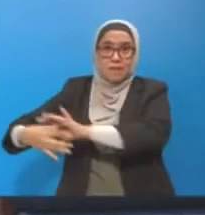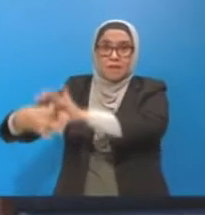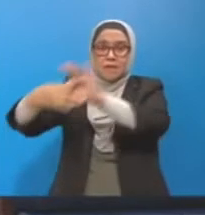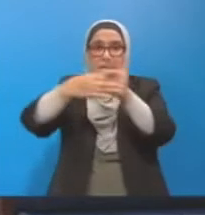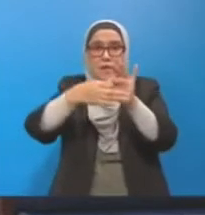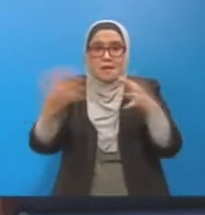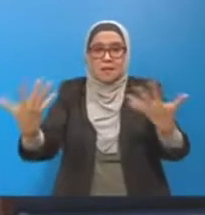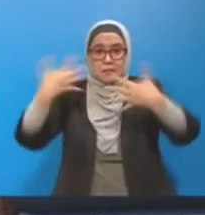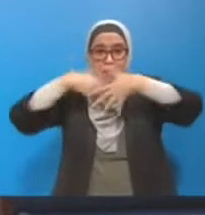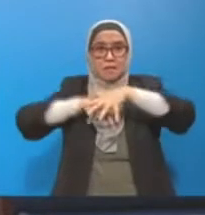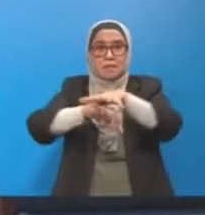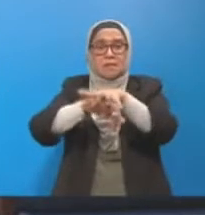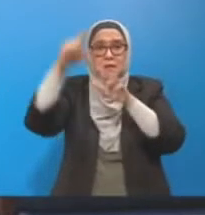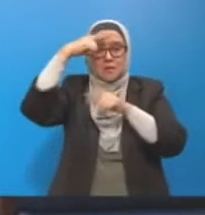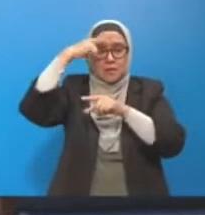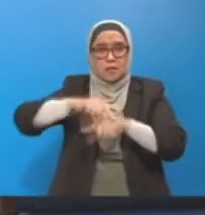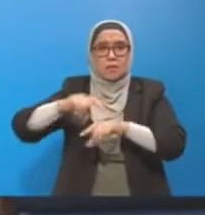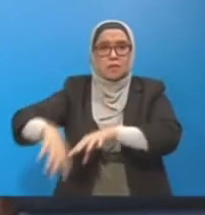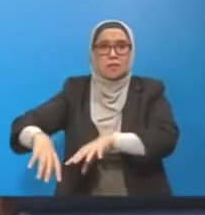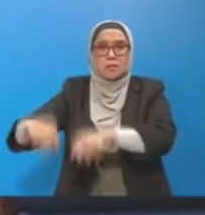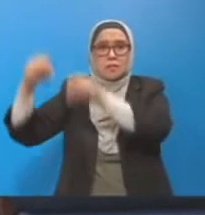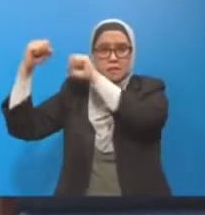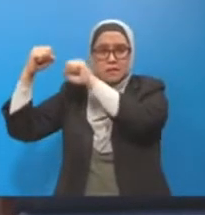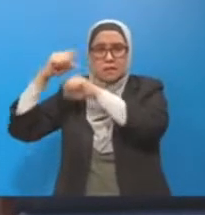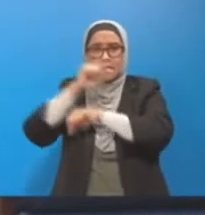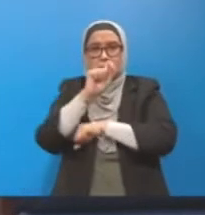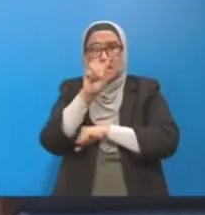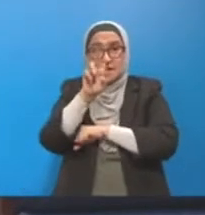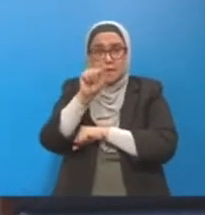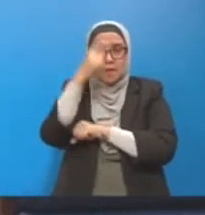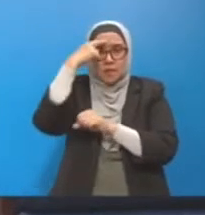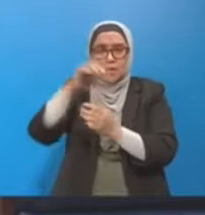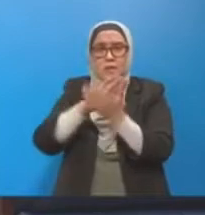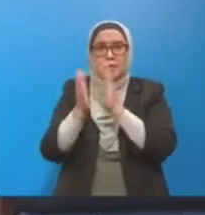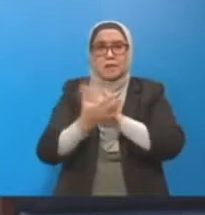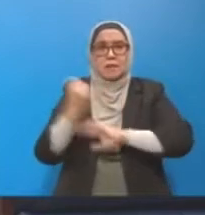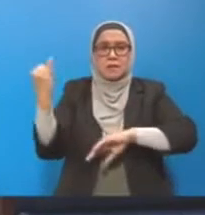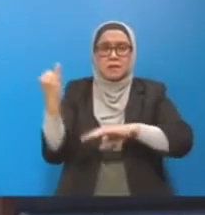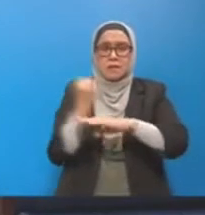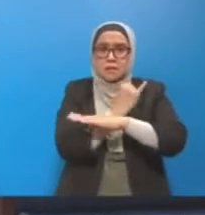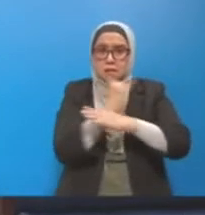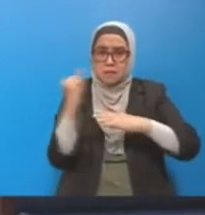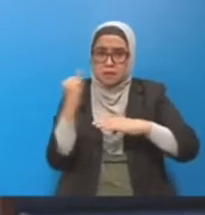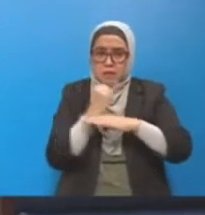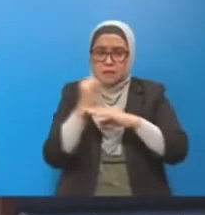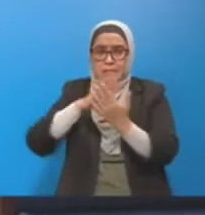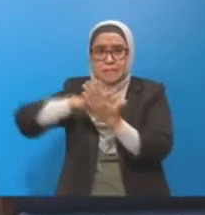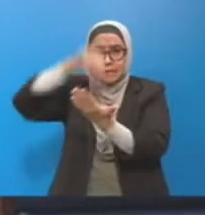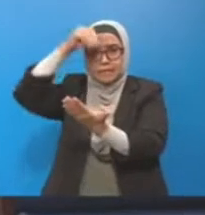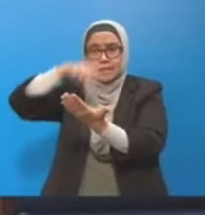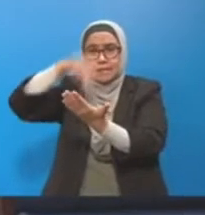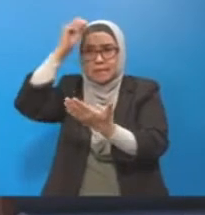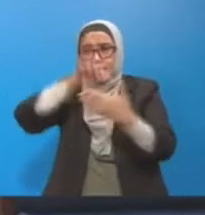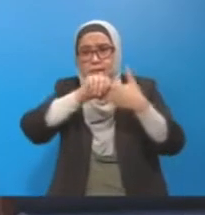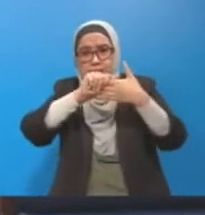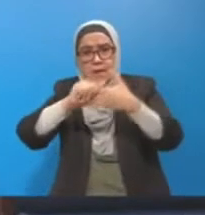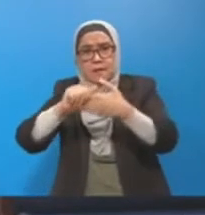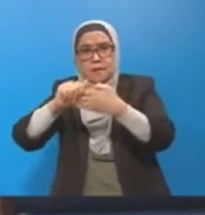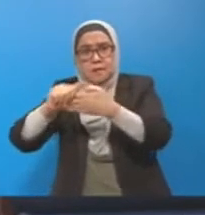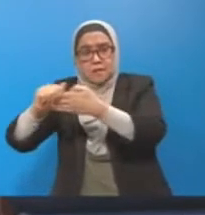dan menjadikan the industrial LED supaya ini dipandu dan diproduksi oleh industri sejauhmana